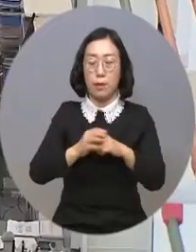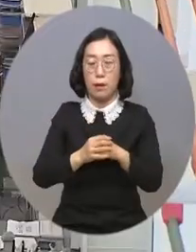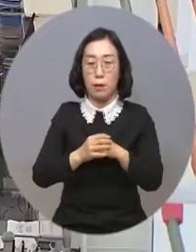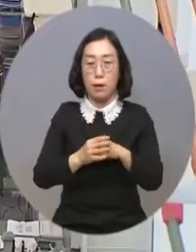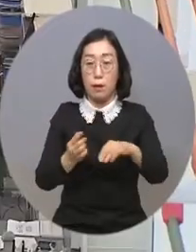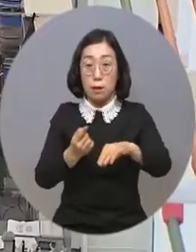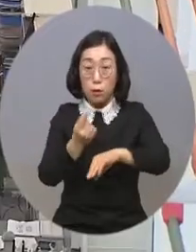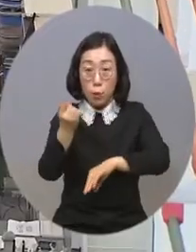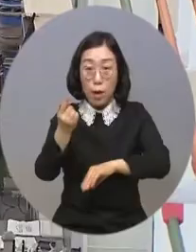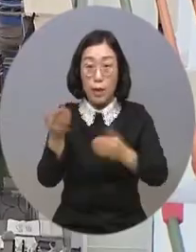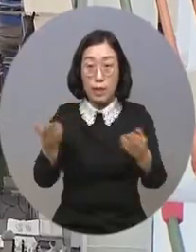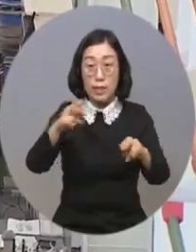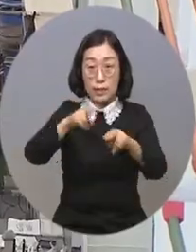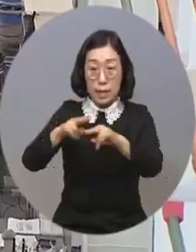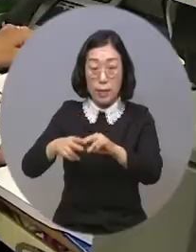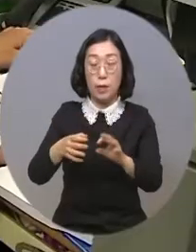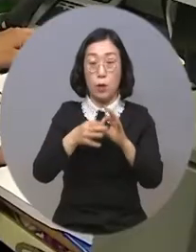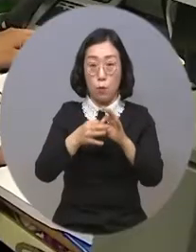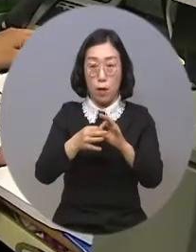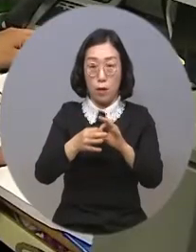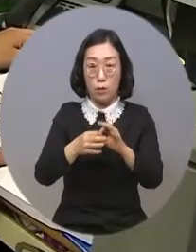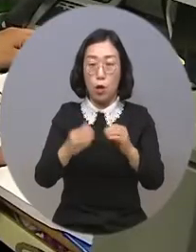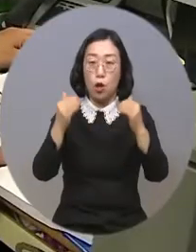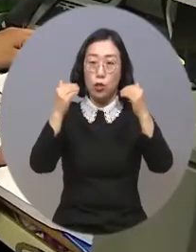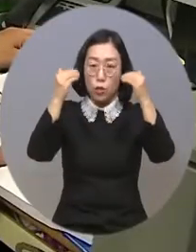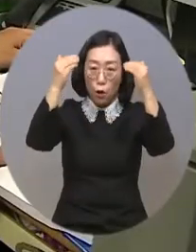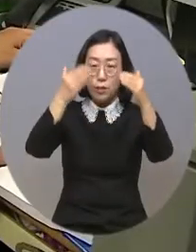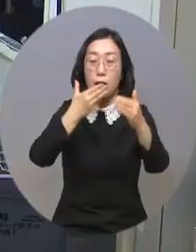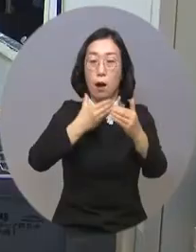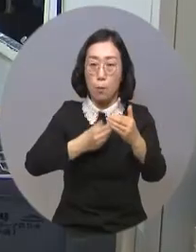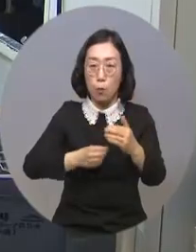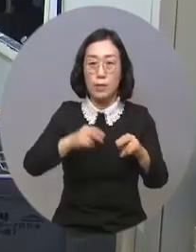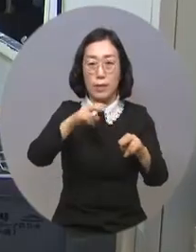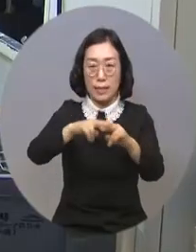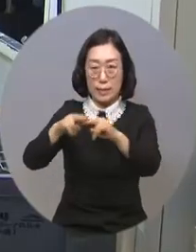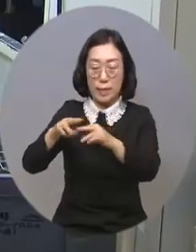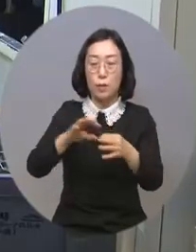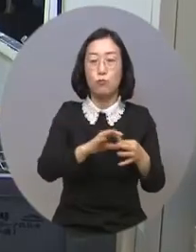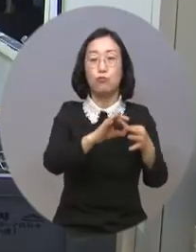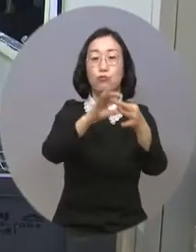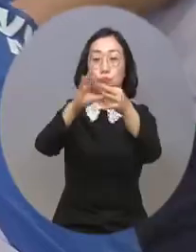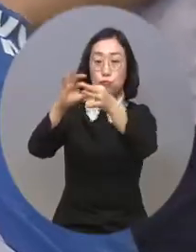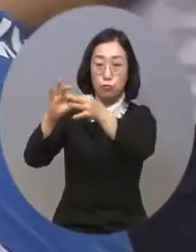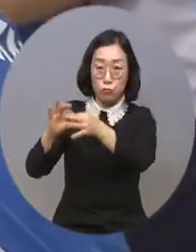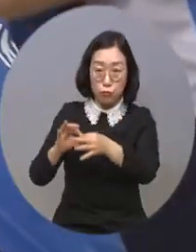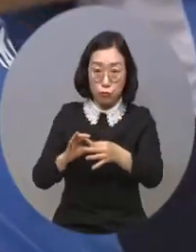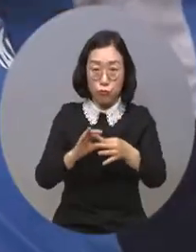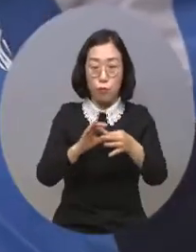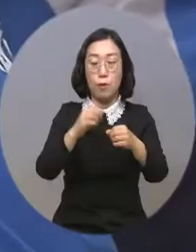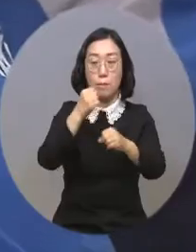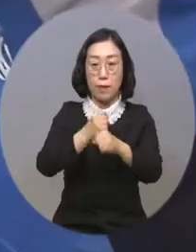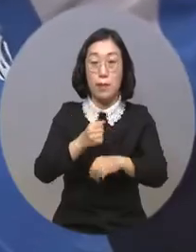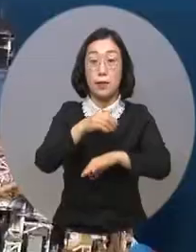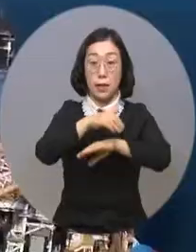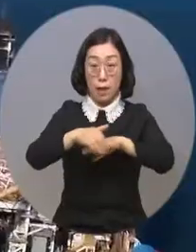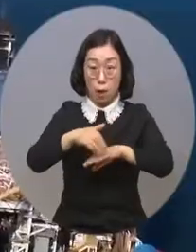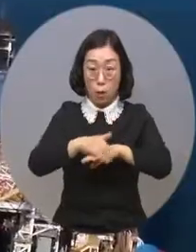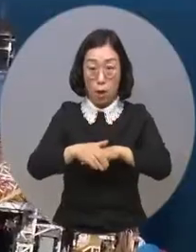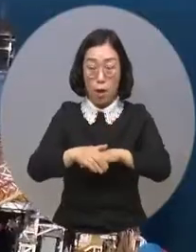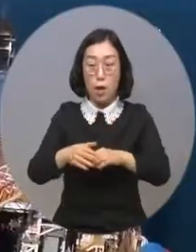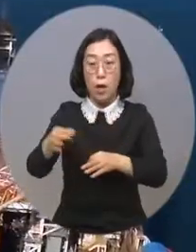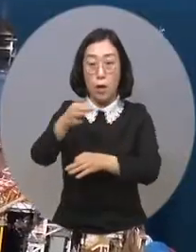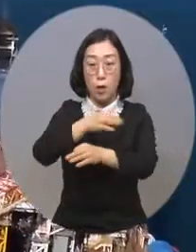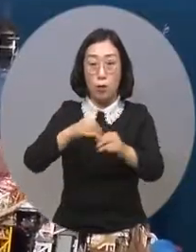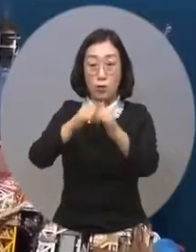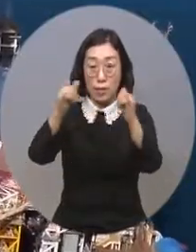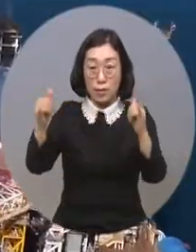이밖에도 일자리 정책에 대해선 성장 복지 일자리 에 천 순환 구조를 강조하며 제반 경제 사회